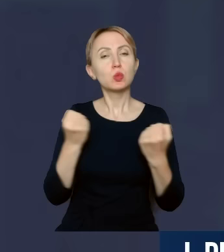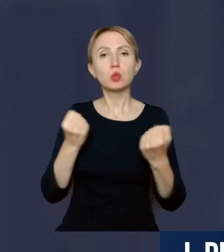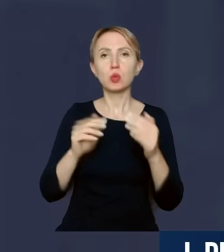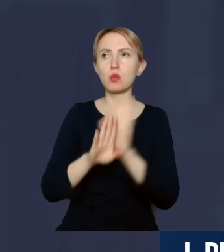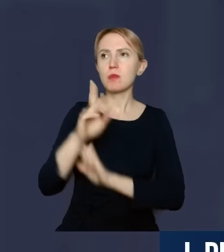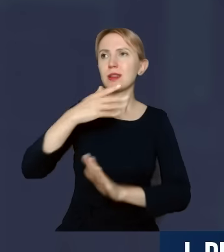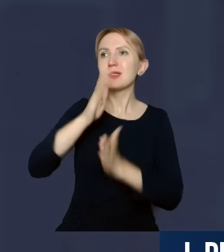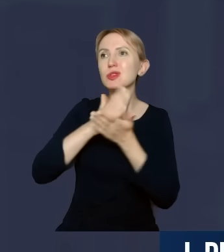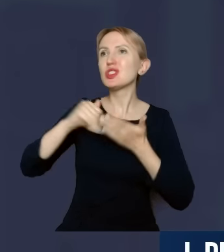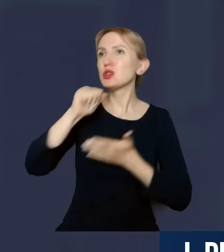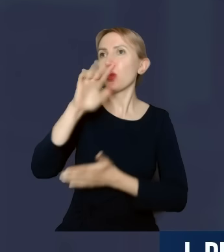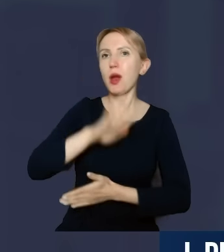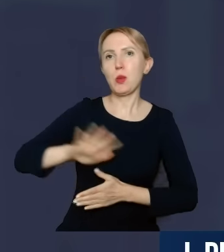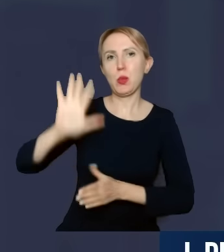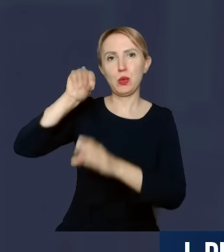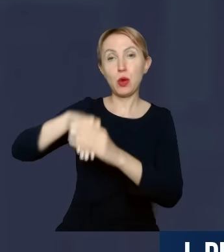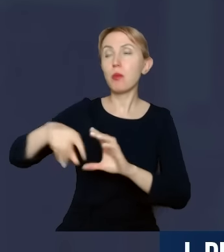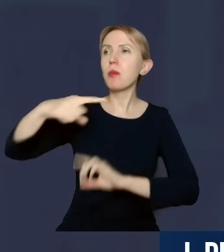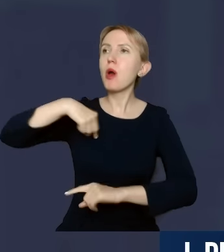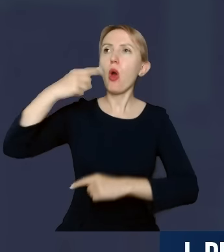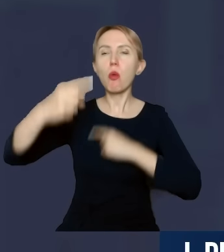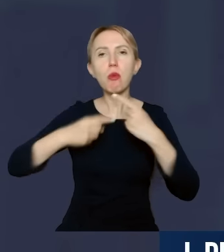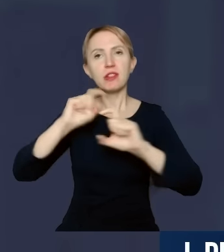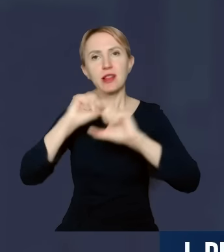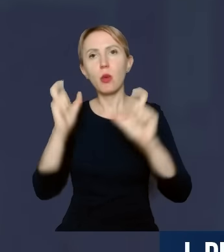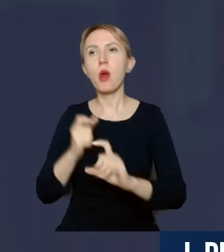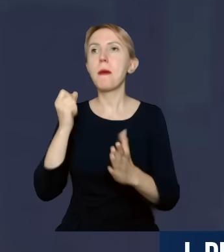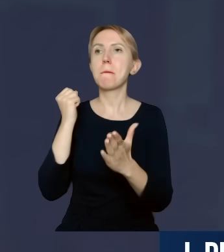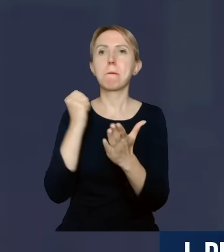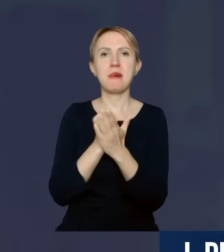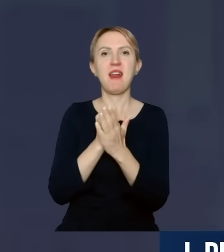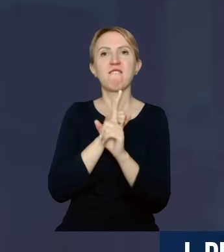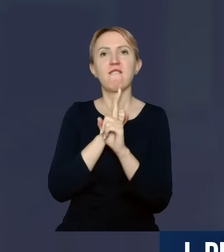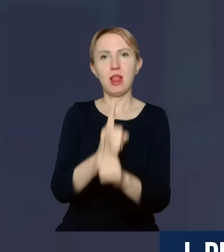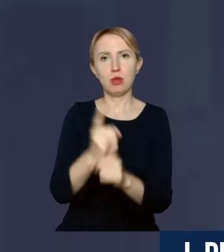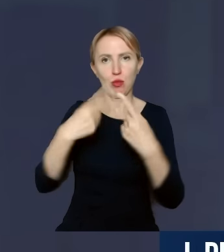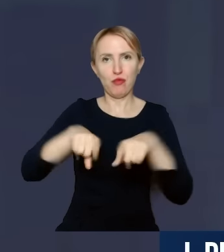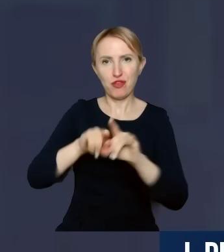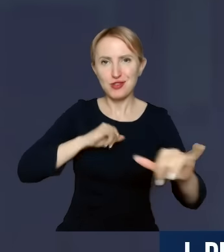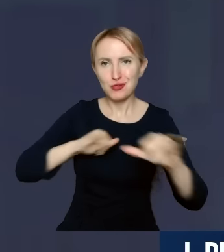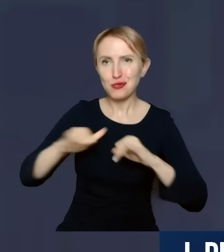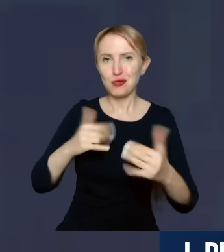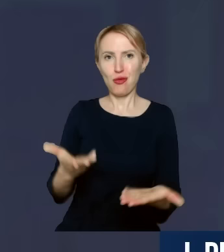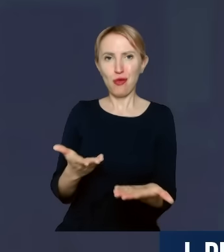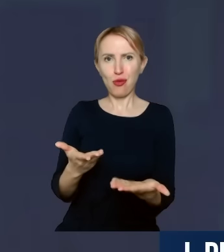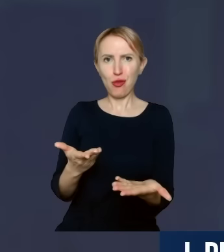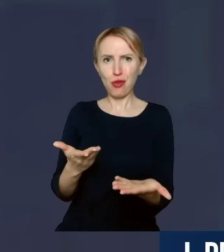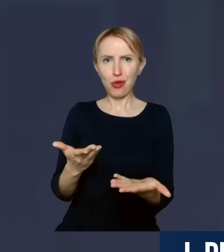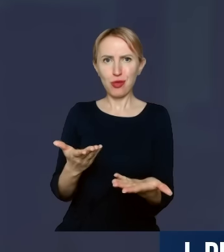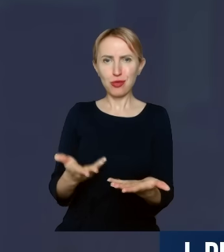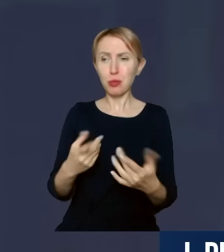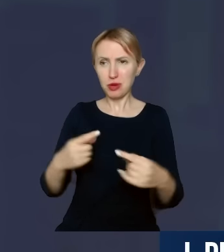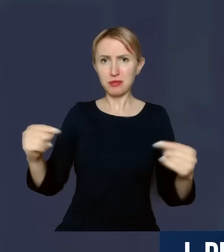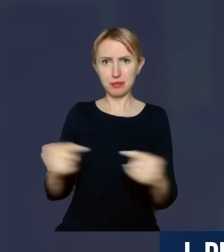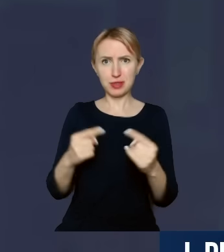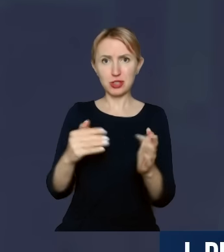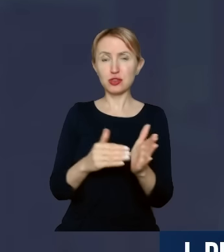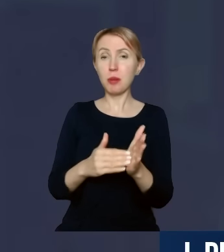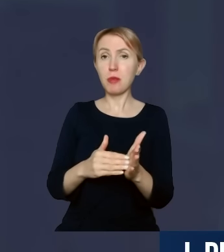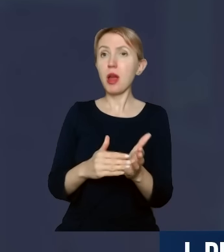Europy. Cały czas opowiadamy o tym, że o praworządności i tak dalej. No to, to dostosujmy się do tego. No przecież